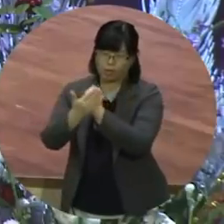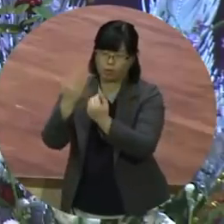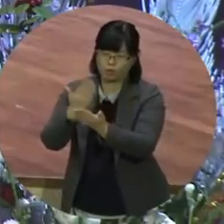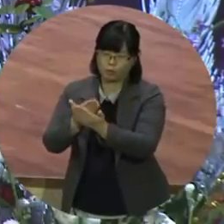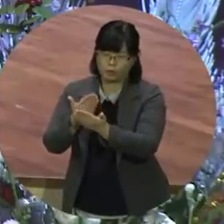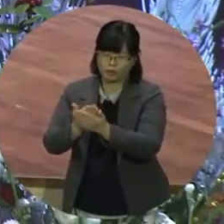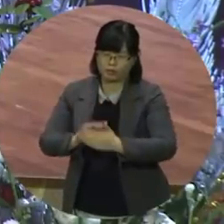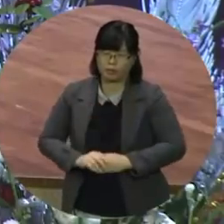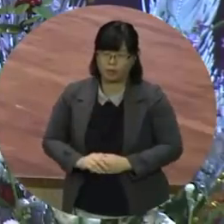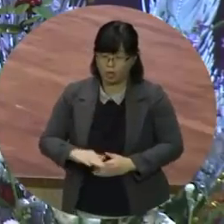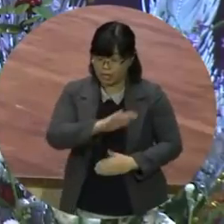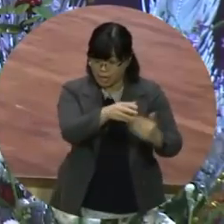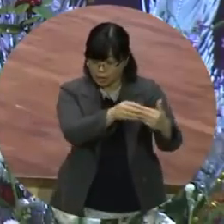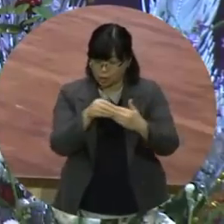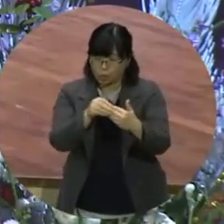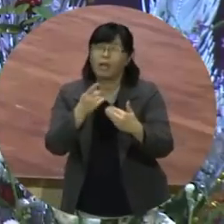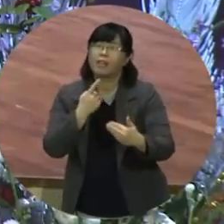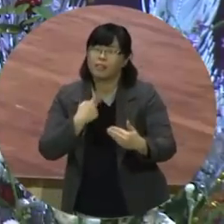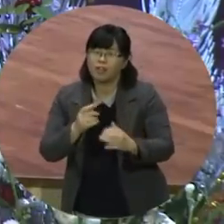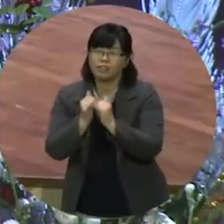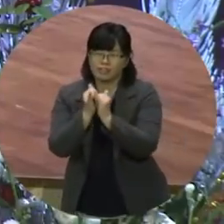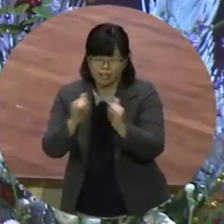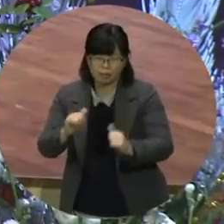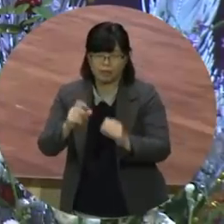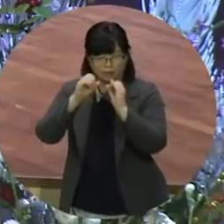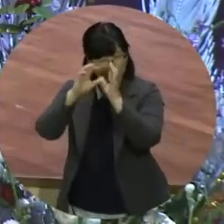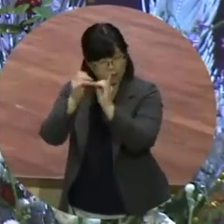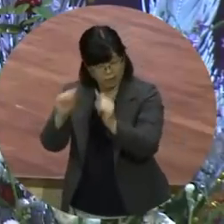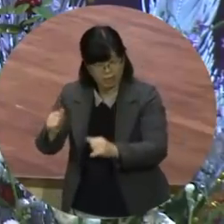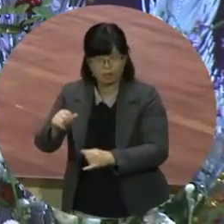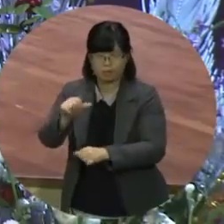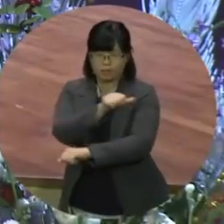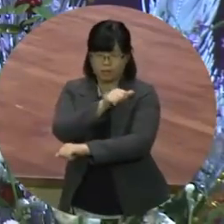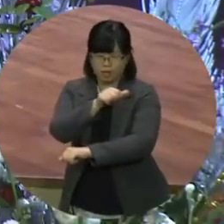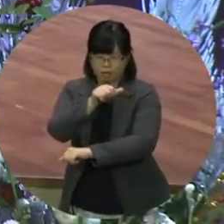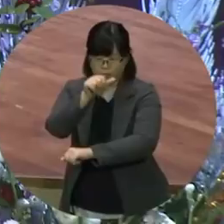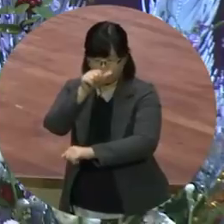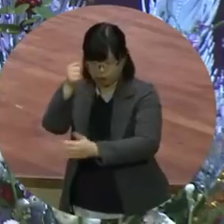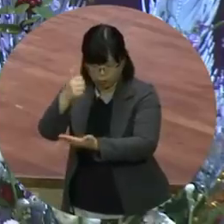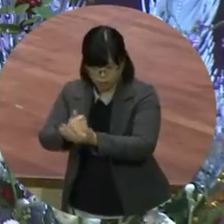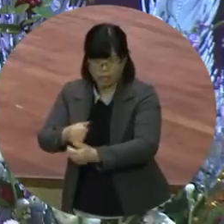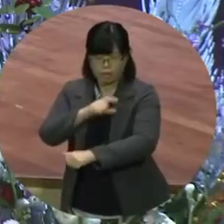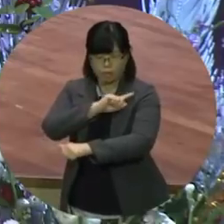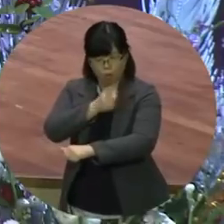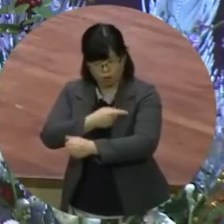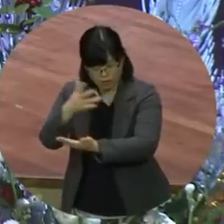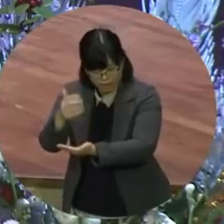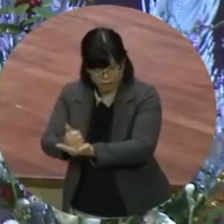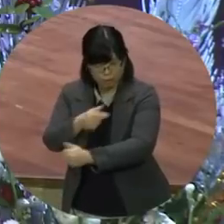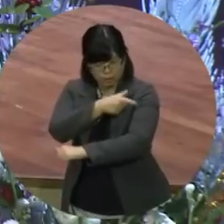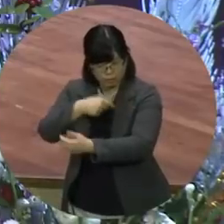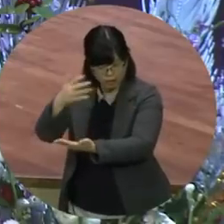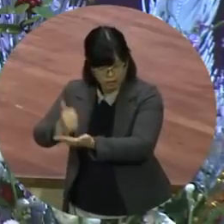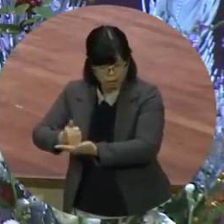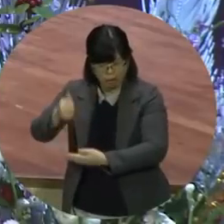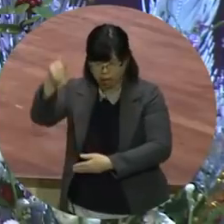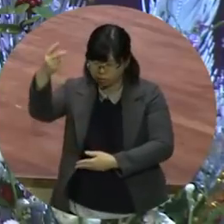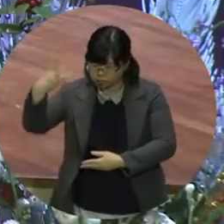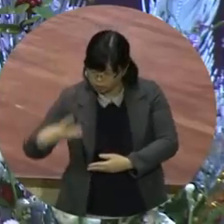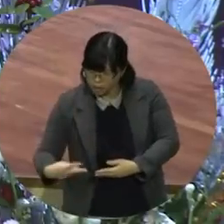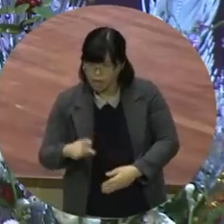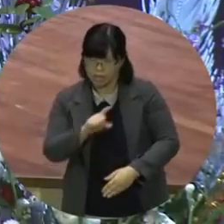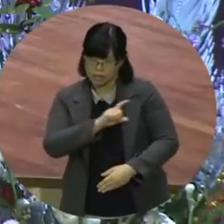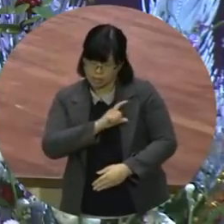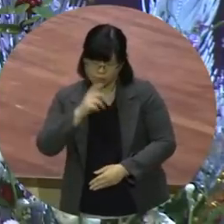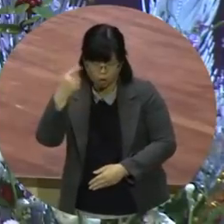도와주옵소서. 이들을 전도한 박혜연 전사님, 양정모 장로님, 하옥순 장로님, 조순자 권사님, 이용훈